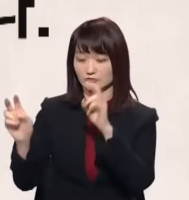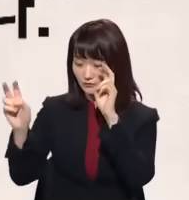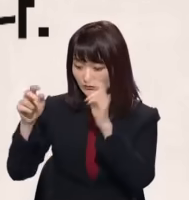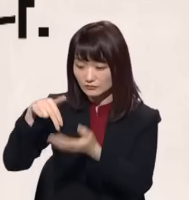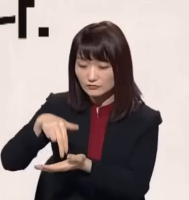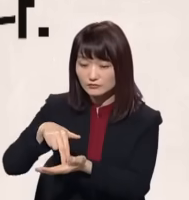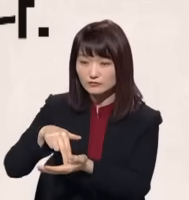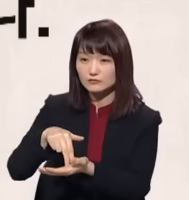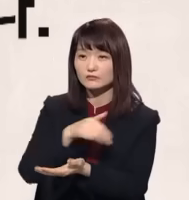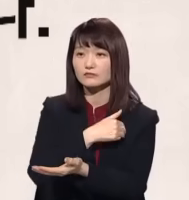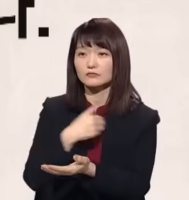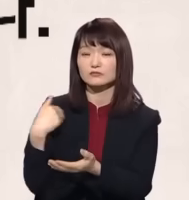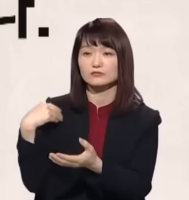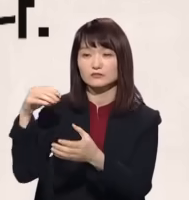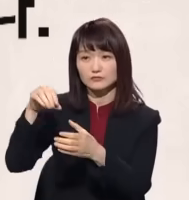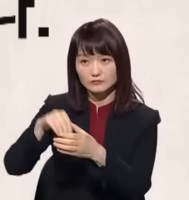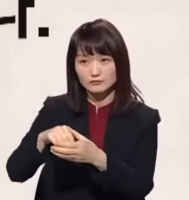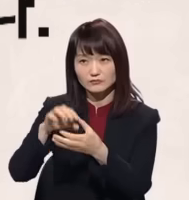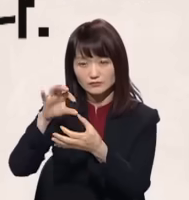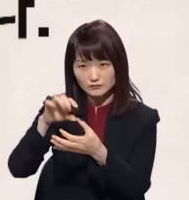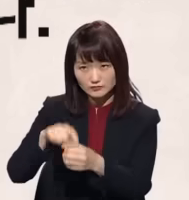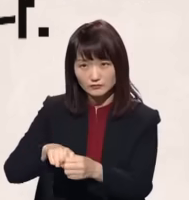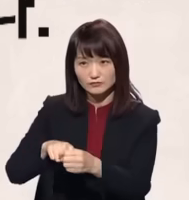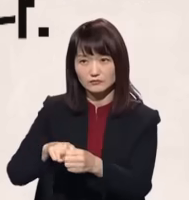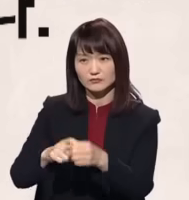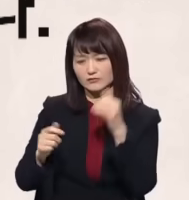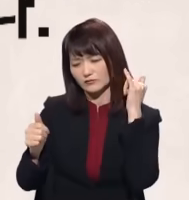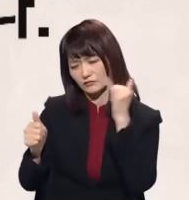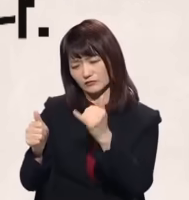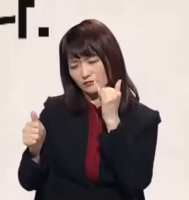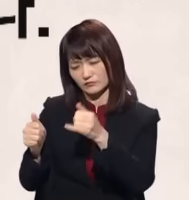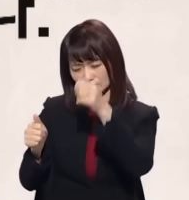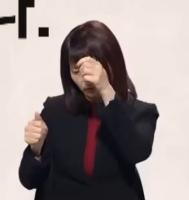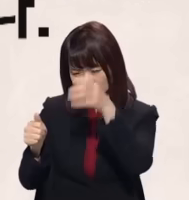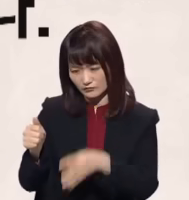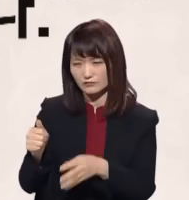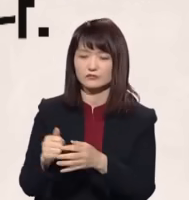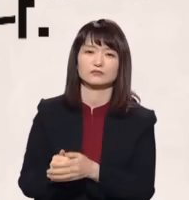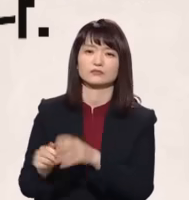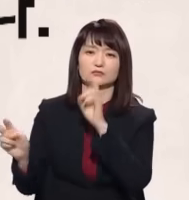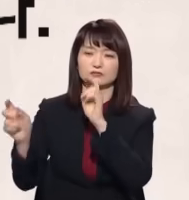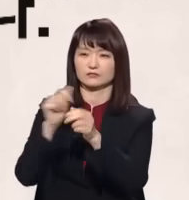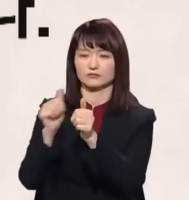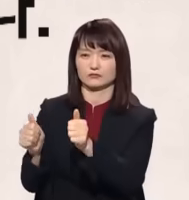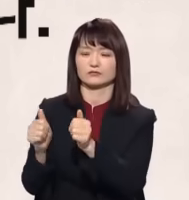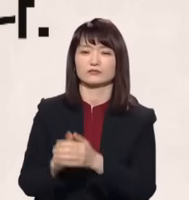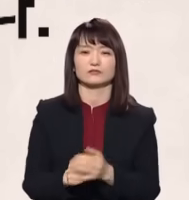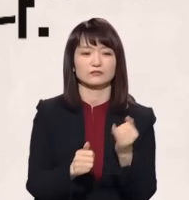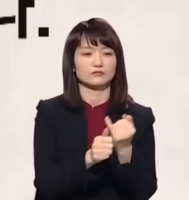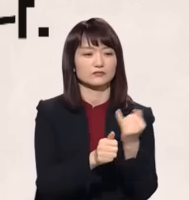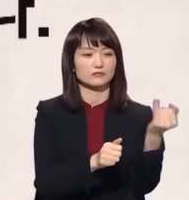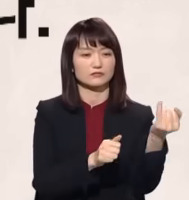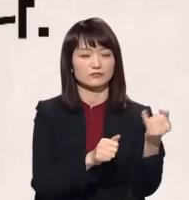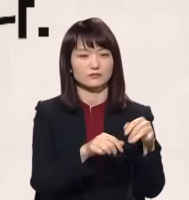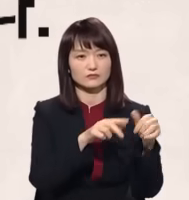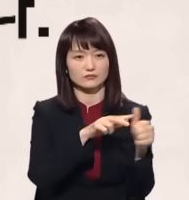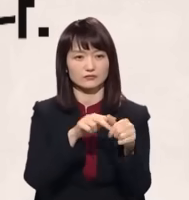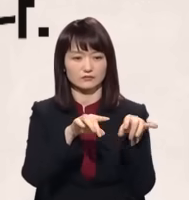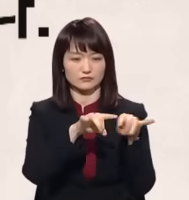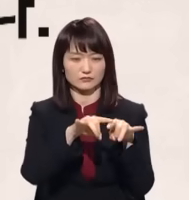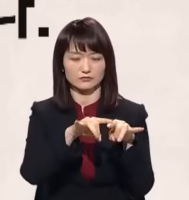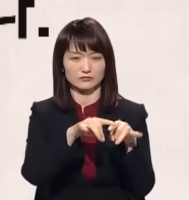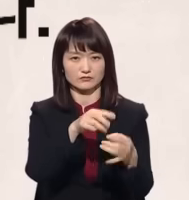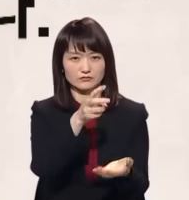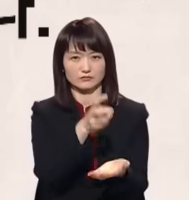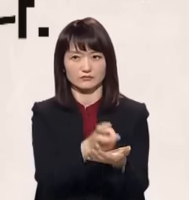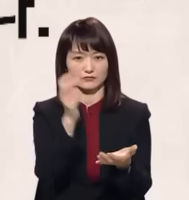좀 충분히 담고 싶어서 수차례 연락을 시도를 했습니다. 하지만 이 업체 측 변호사는요 신부에게 정보통신망법 위반 혐의가